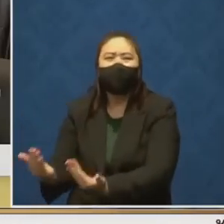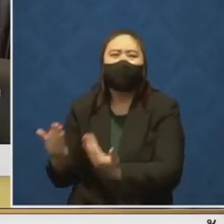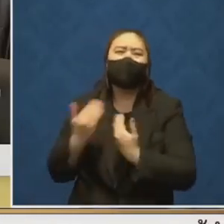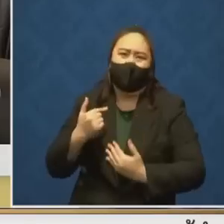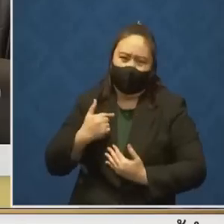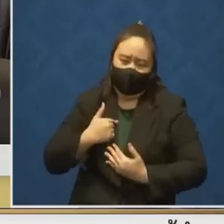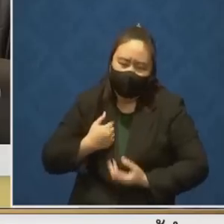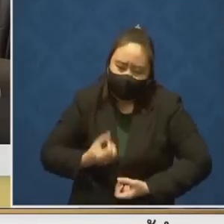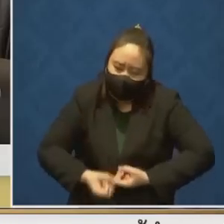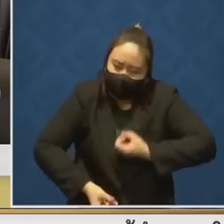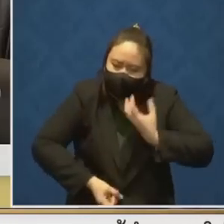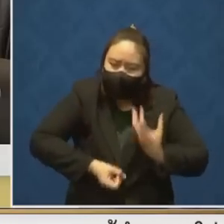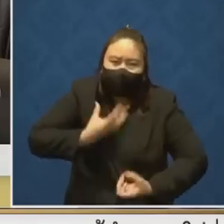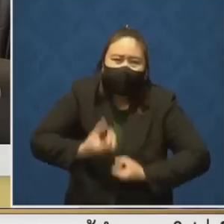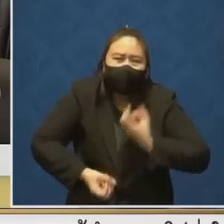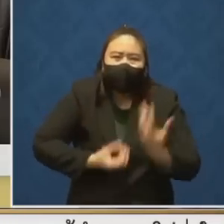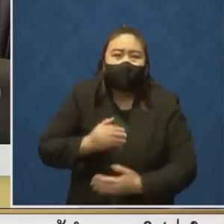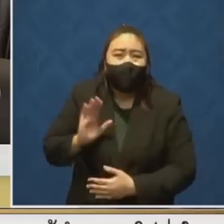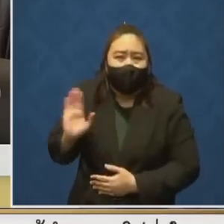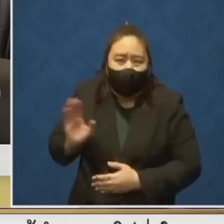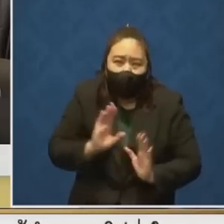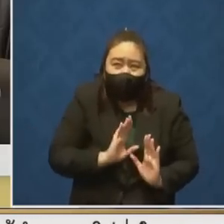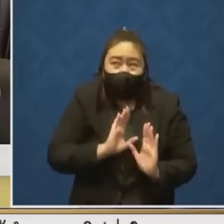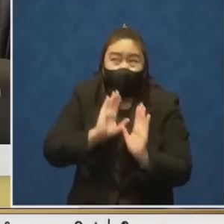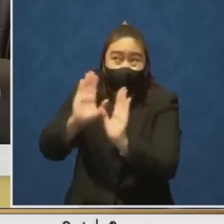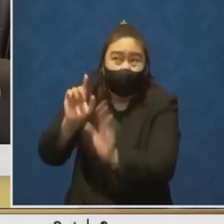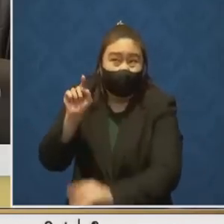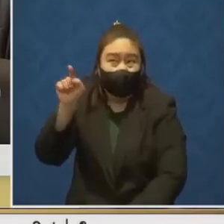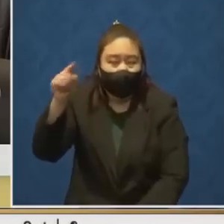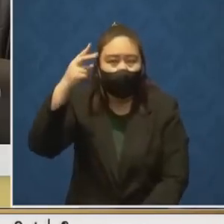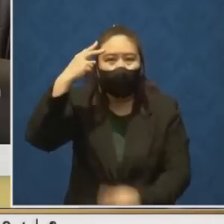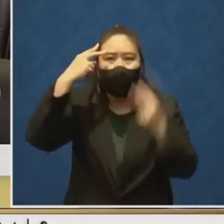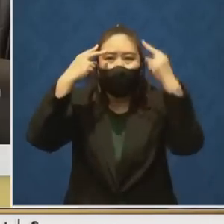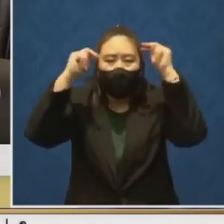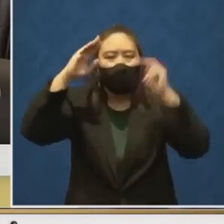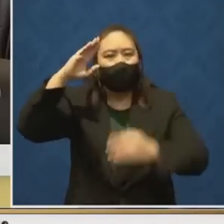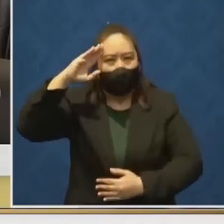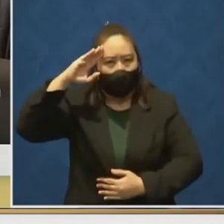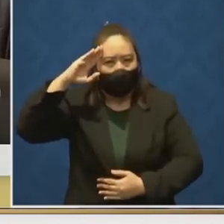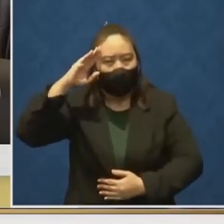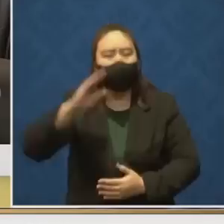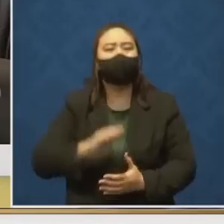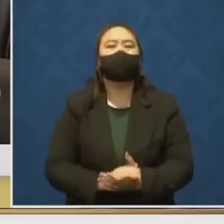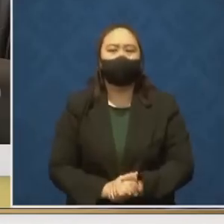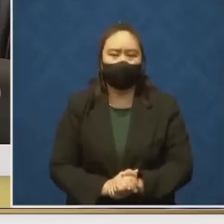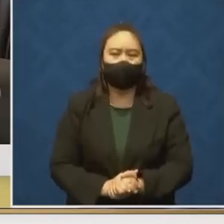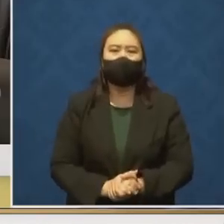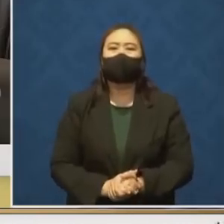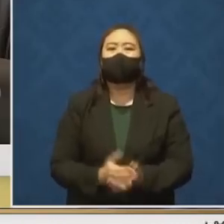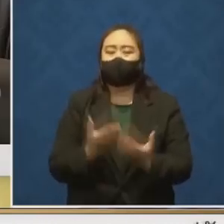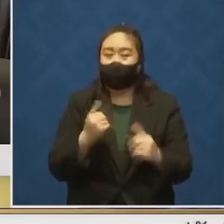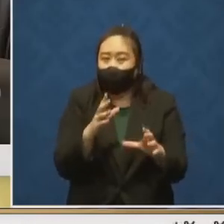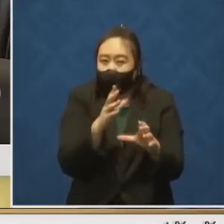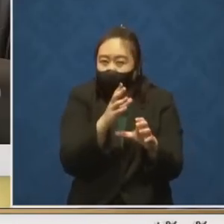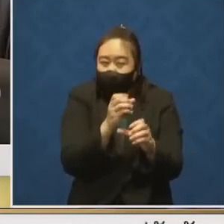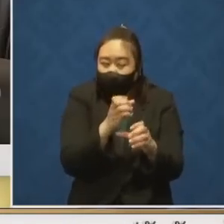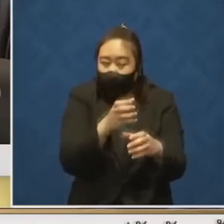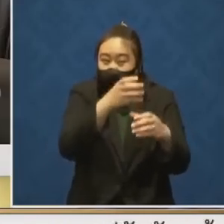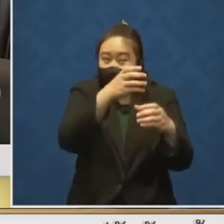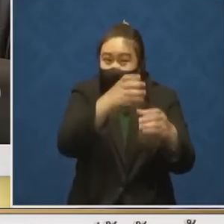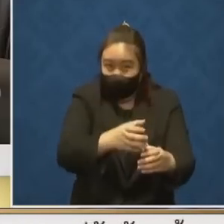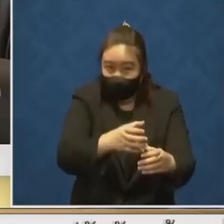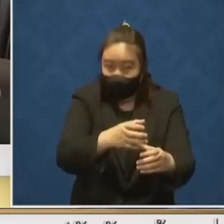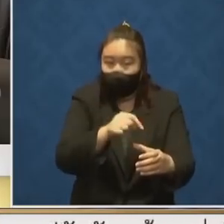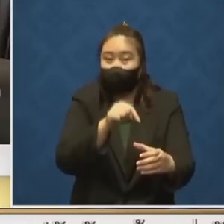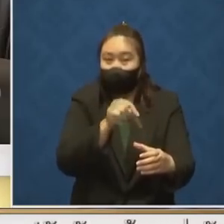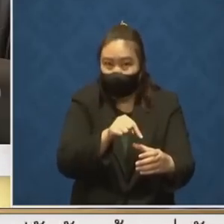จของพวกเขาประยงคนเอกประยุตจัโอชาด้วยว่าการอัเชิญพระปราชานุสาวรีมา